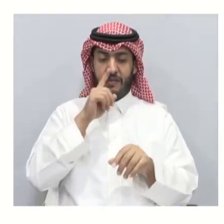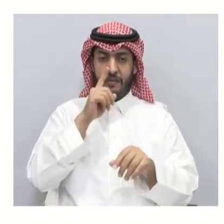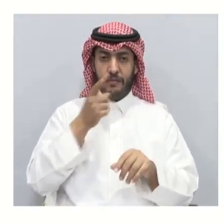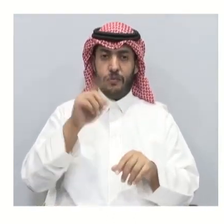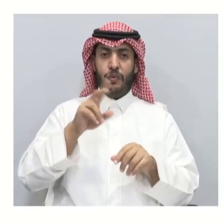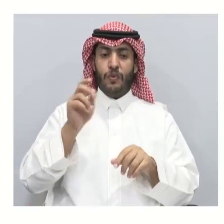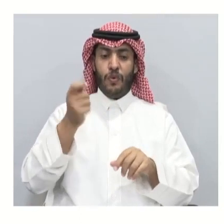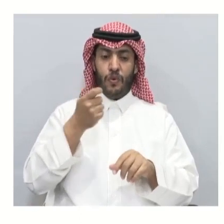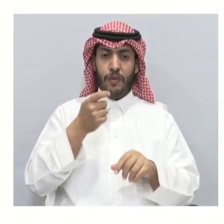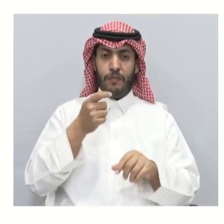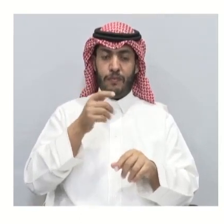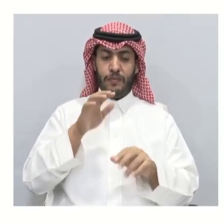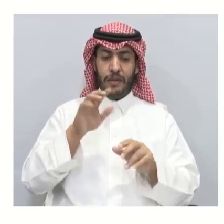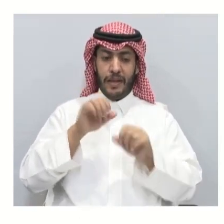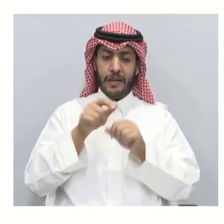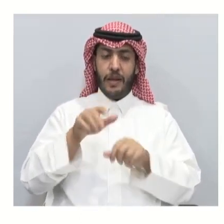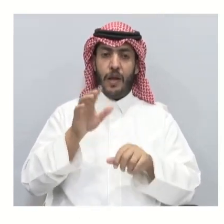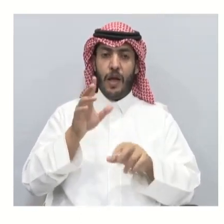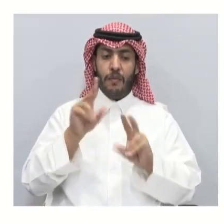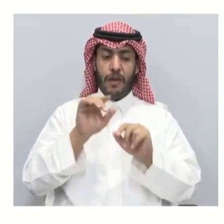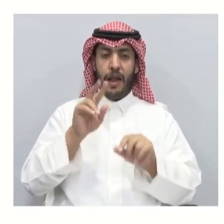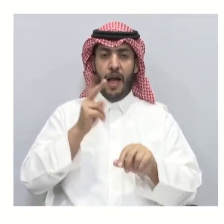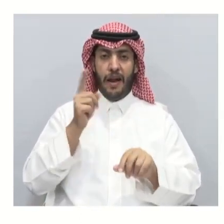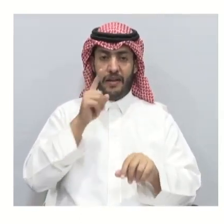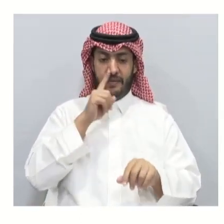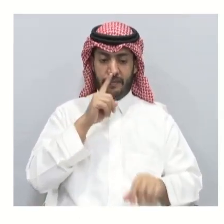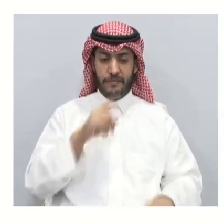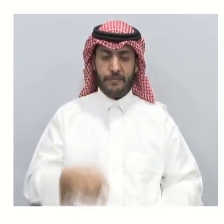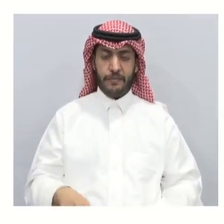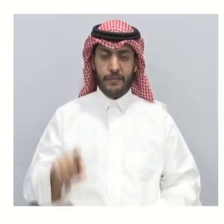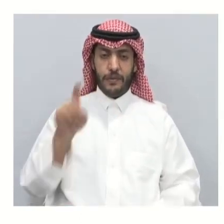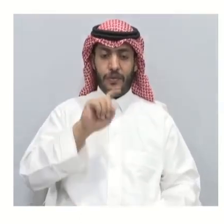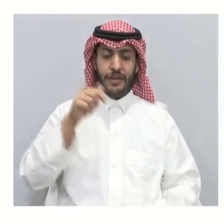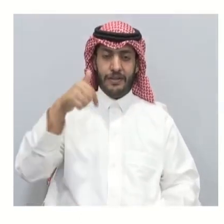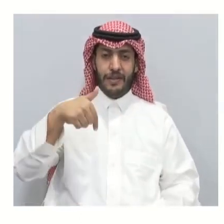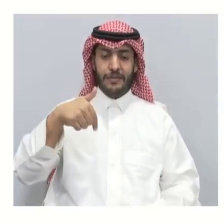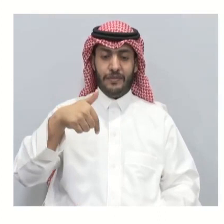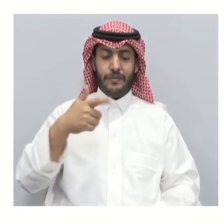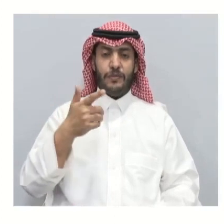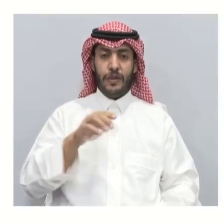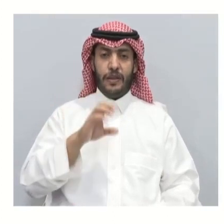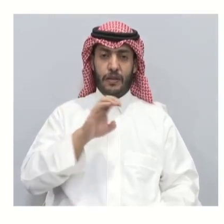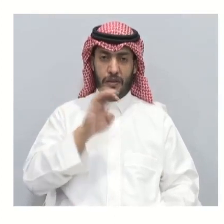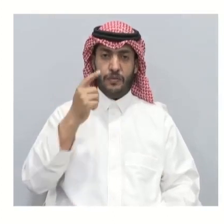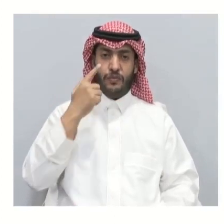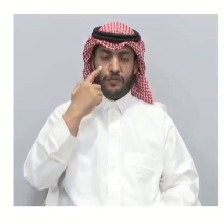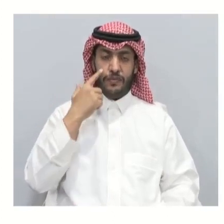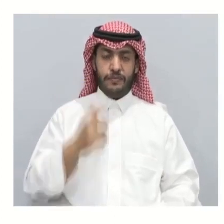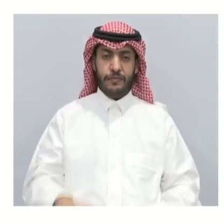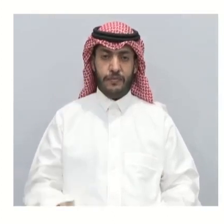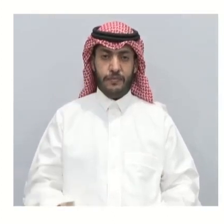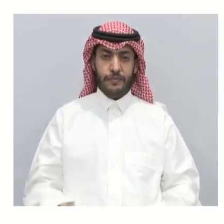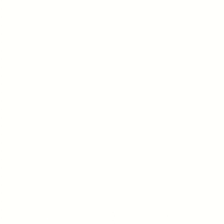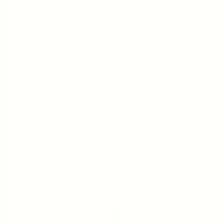ثم اكتب الكسر الذي يمثل عدد الاشياء غير الصفراء السؤال السادس تفضلوا يا مبدعين اسعدكم